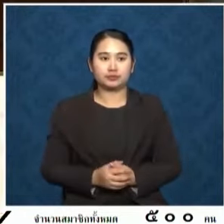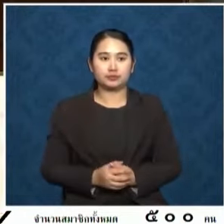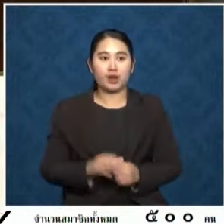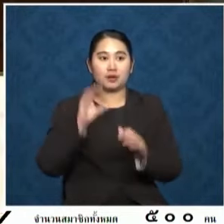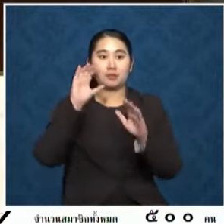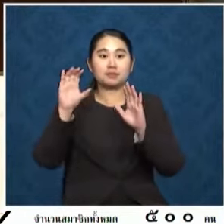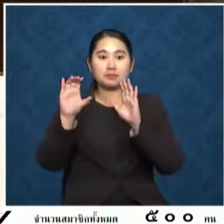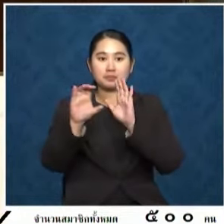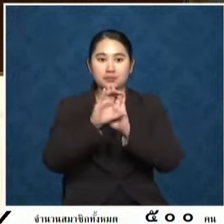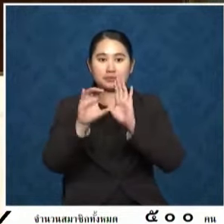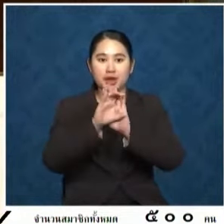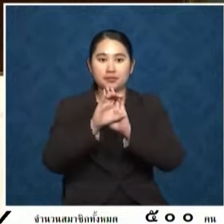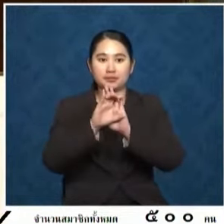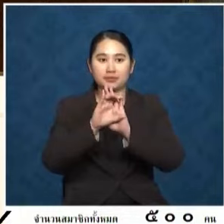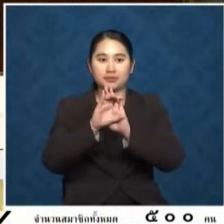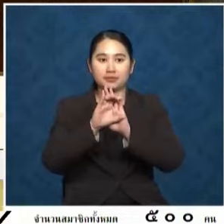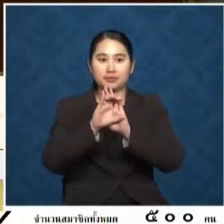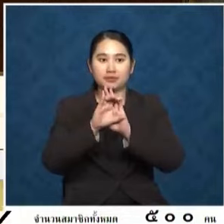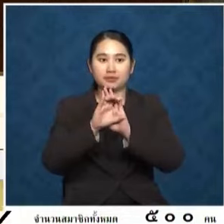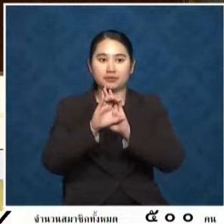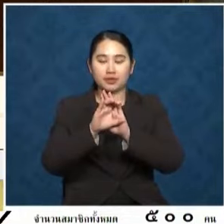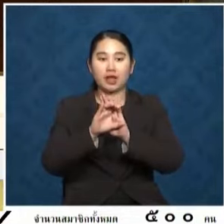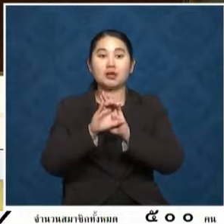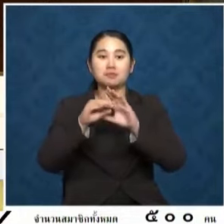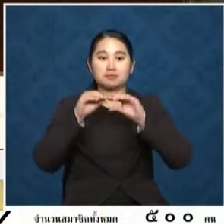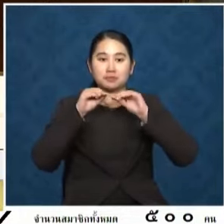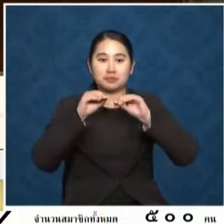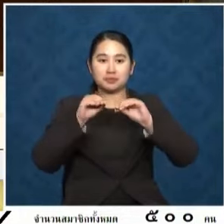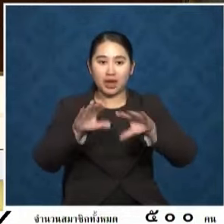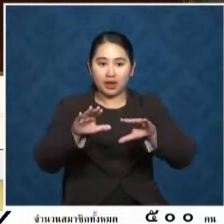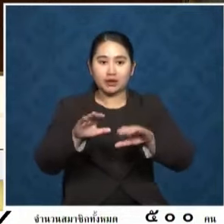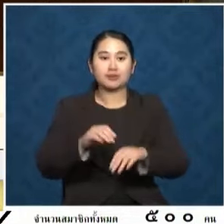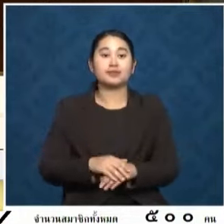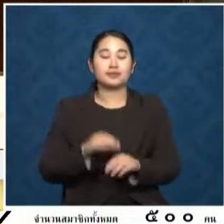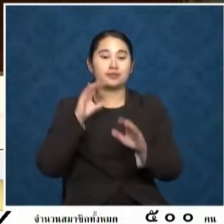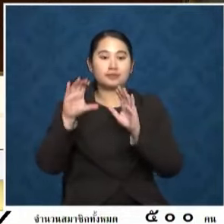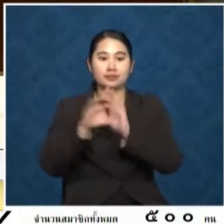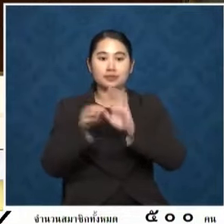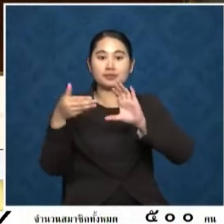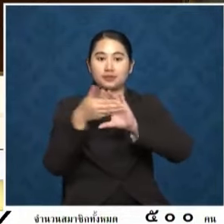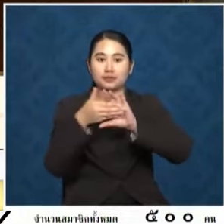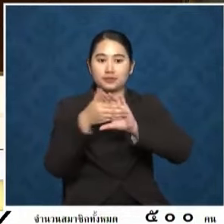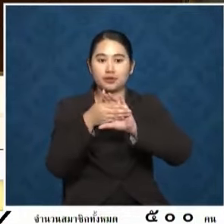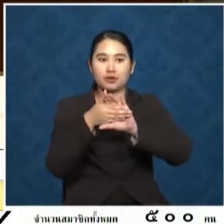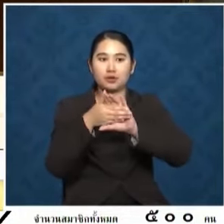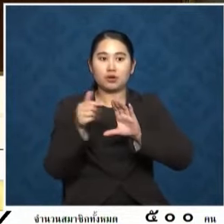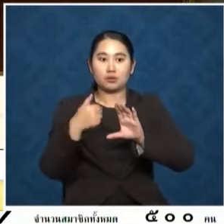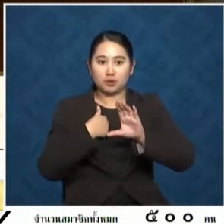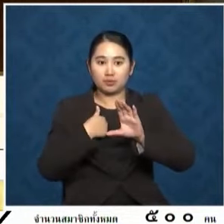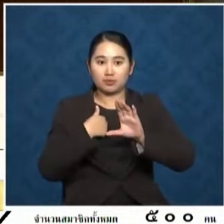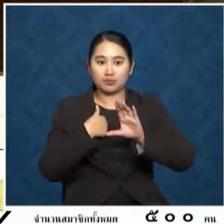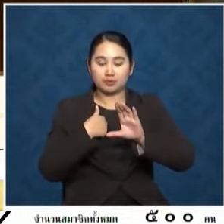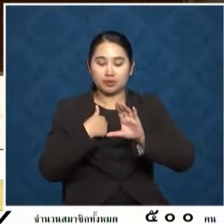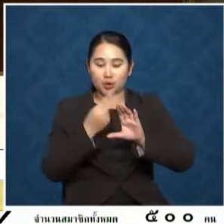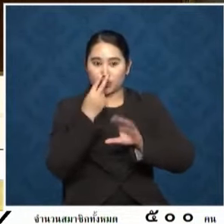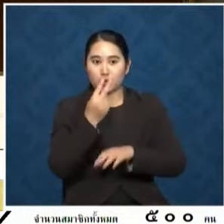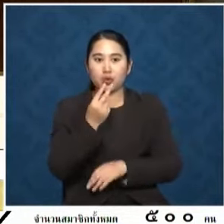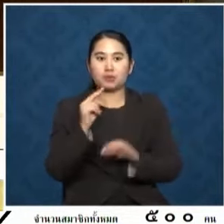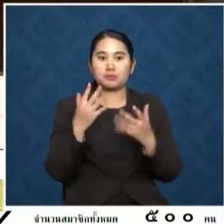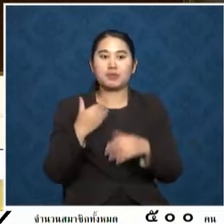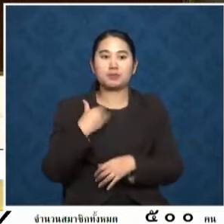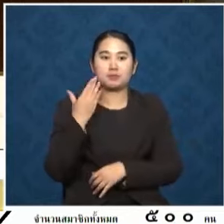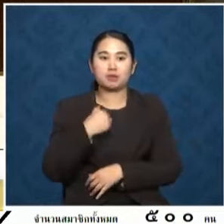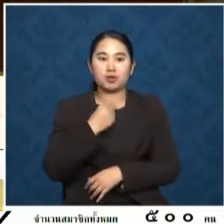ภาพที่ท่านมานำเสนอเนี่ยนะครับผมก็ไม่ได้ดูนะครับ